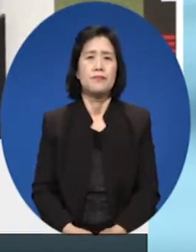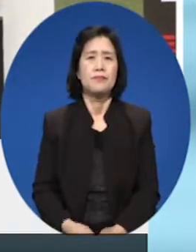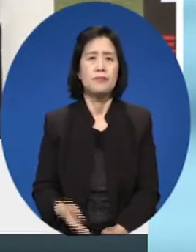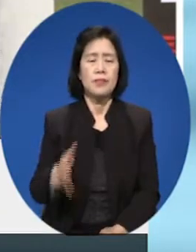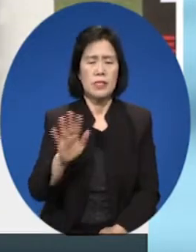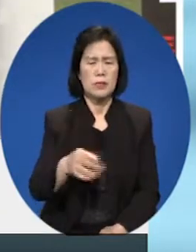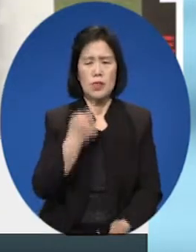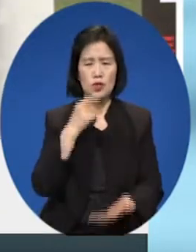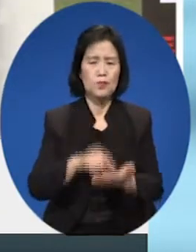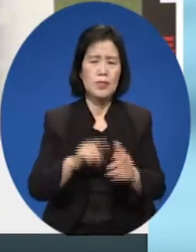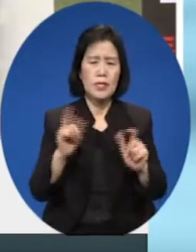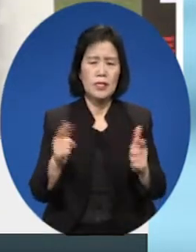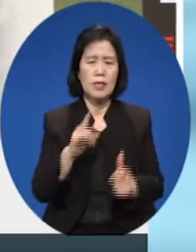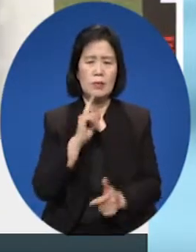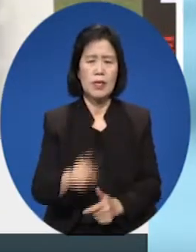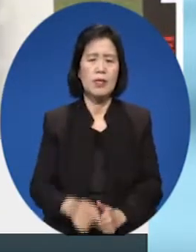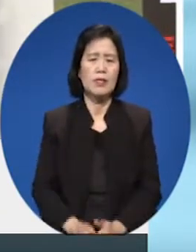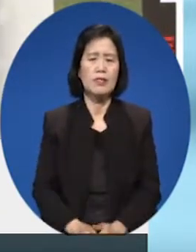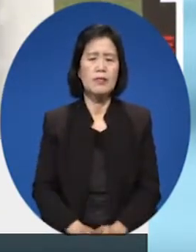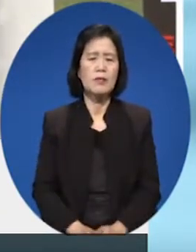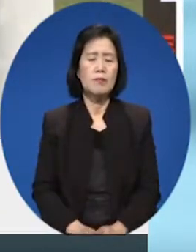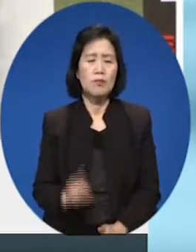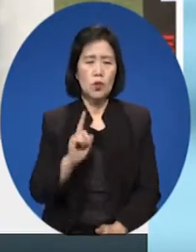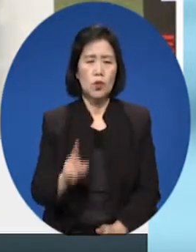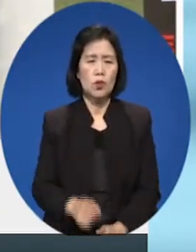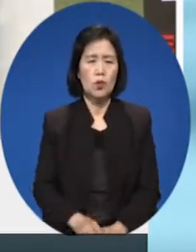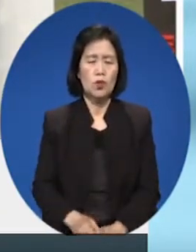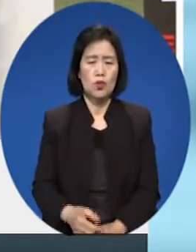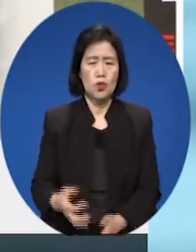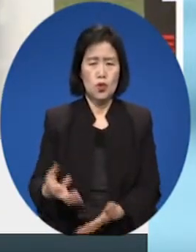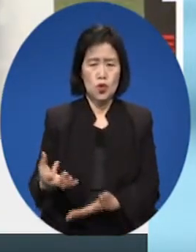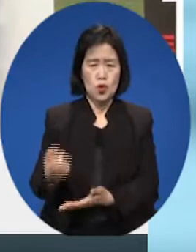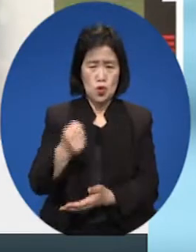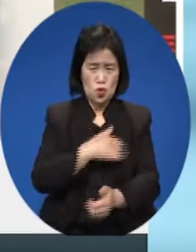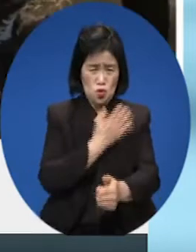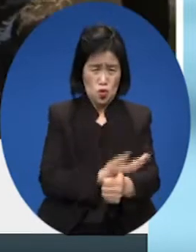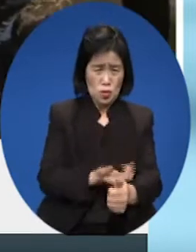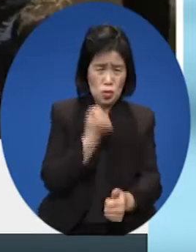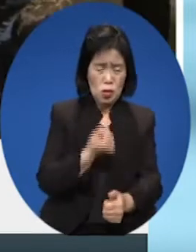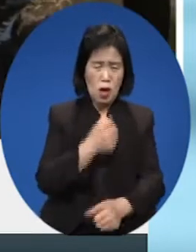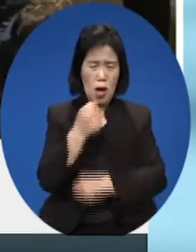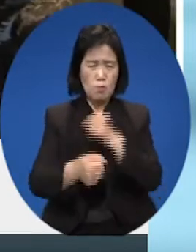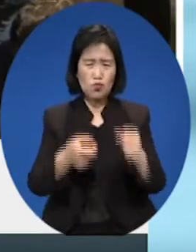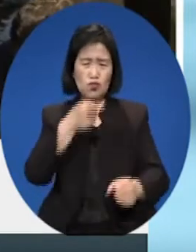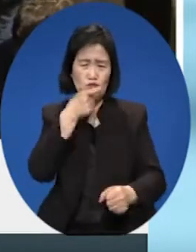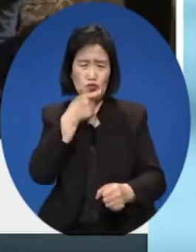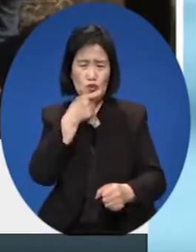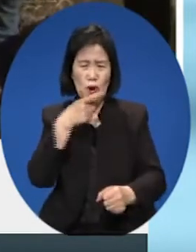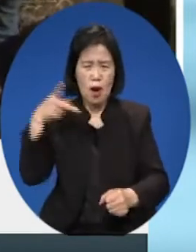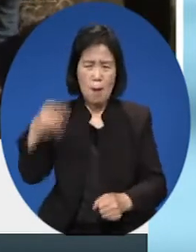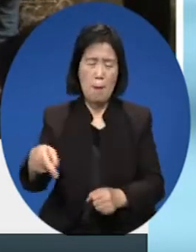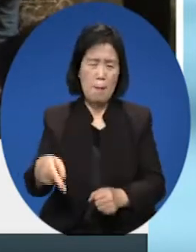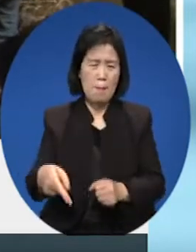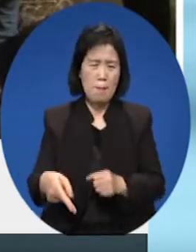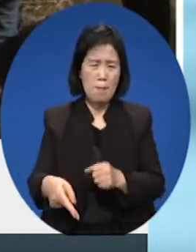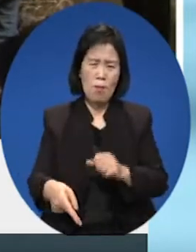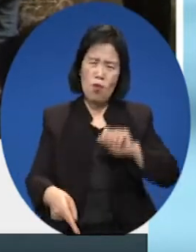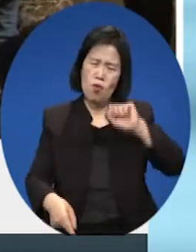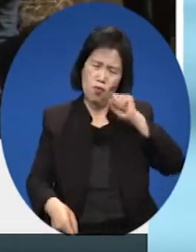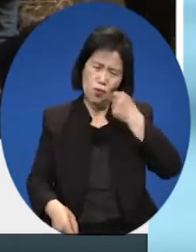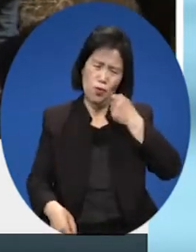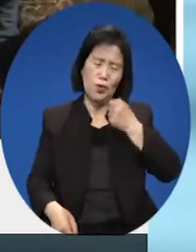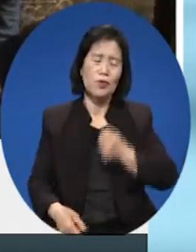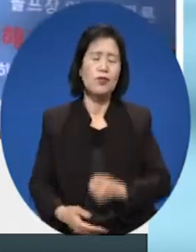쉽지 않을 것이라고 점막이 되는 이유가 아무리 소유권 자라 하더라도 함부로 수도를 끊을 수는 없는 문제가